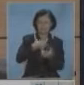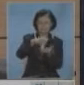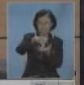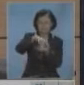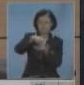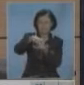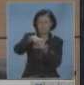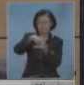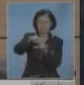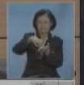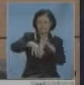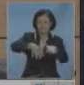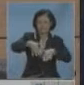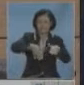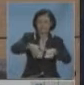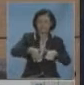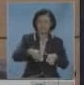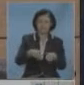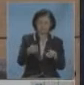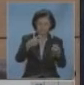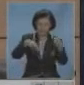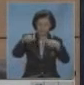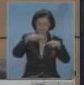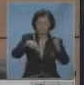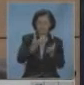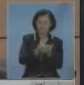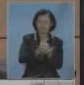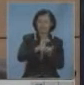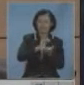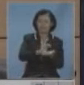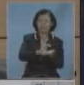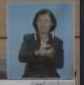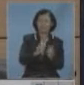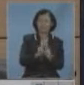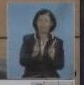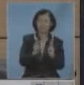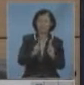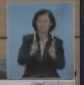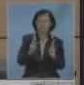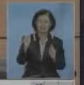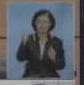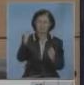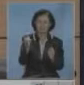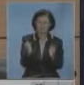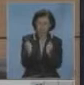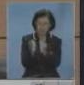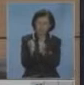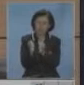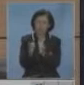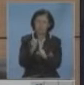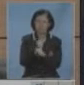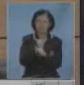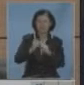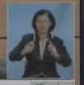นทั้งประเทศว่าในการพิจารณางบประมาณกรรมาธิการในเสียงข้างน้อยก็ต้องการที่จะให้กระทรวงพั